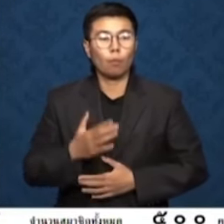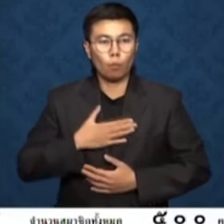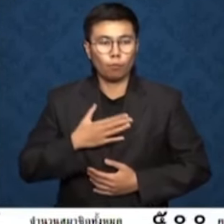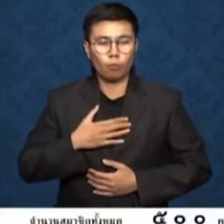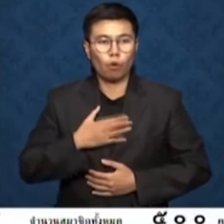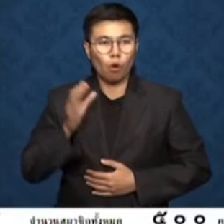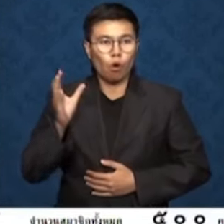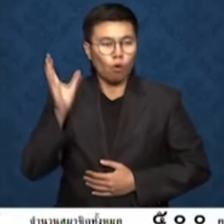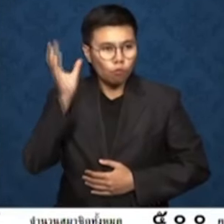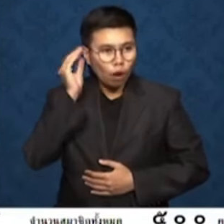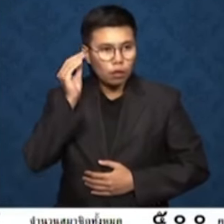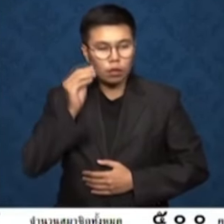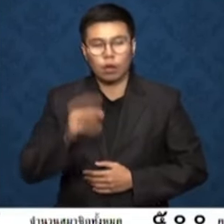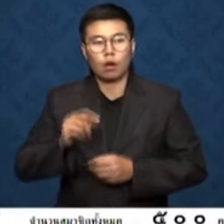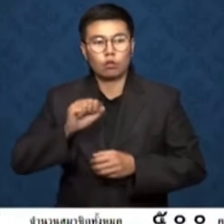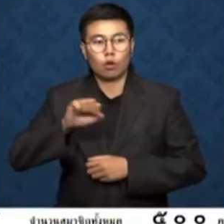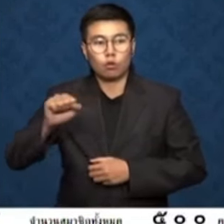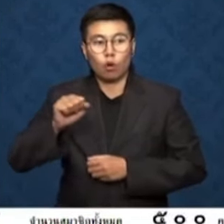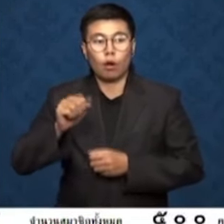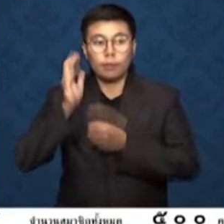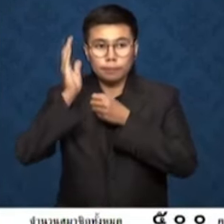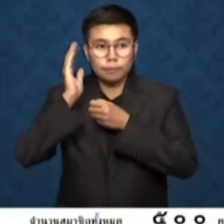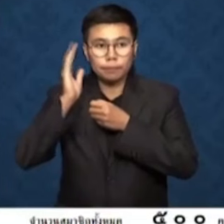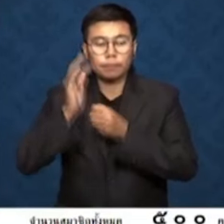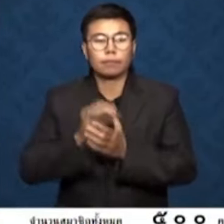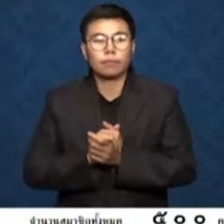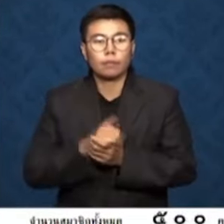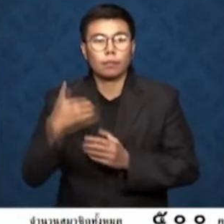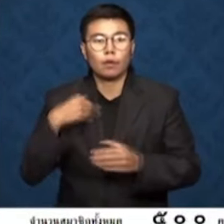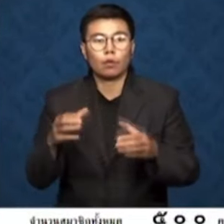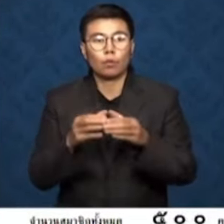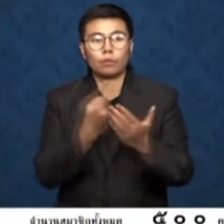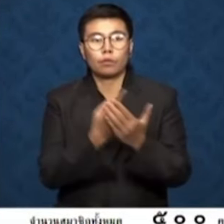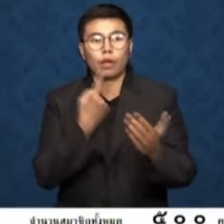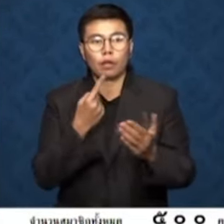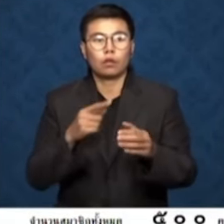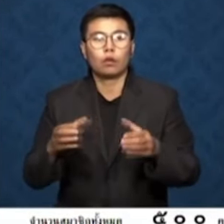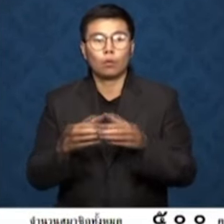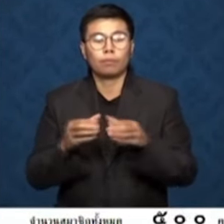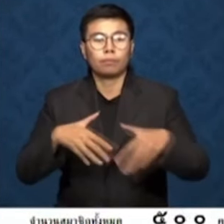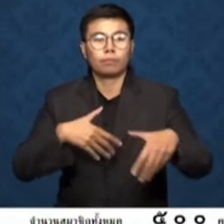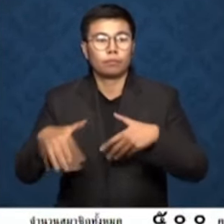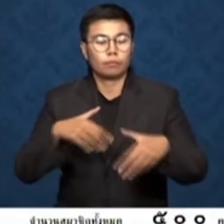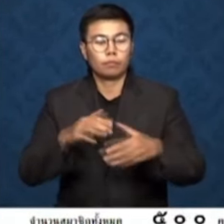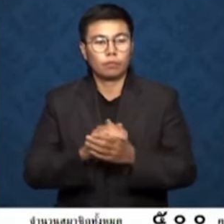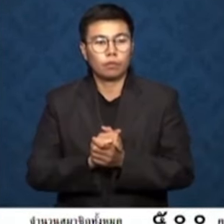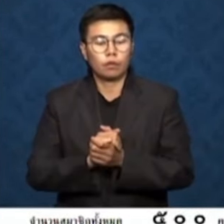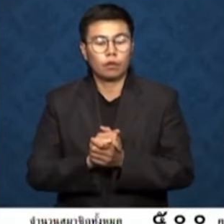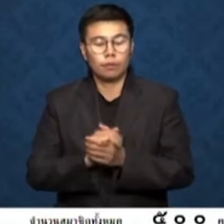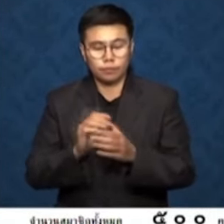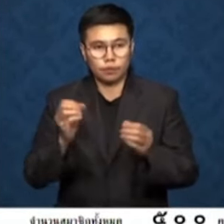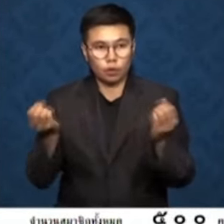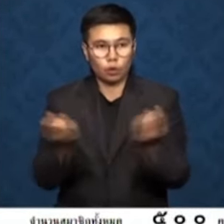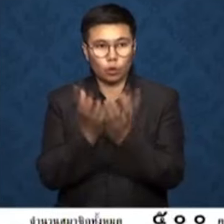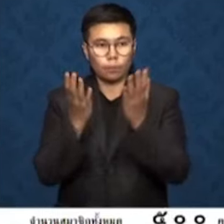สมาชิกได้อภิปรายก็คือได้มีกลุ่มตัวแทนคณะเครือข่ายป้องกันและลดผลกระทบจาก